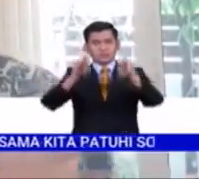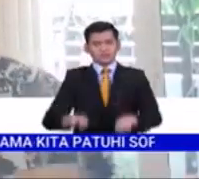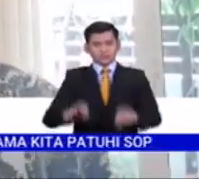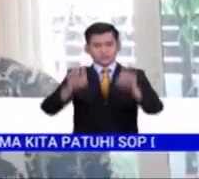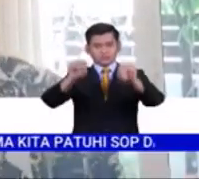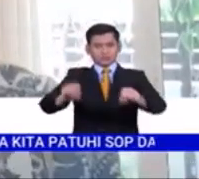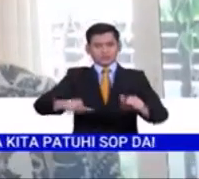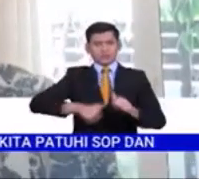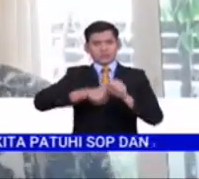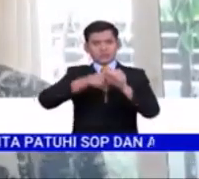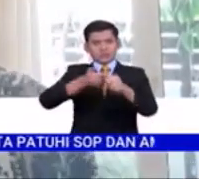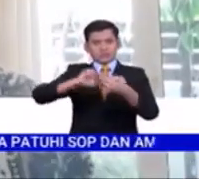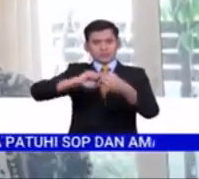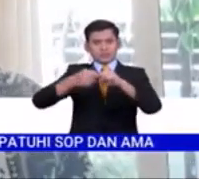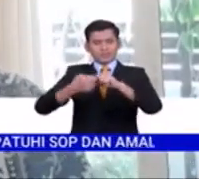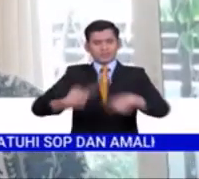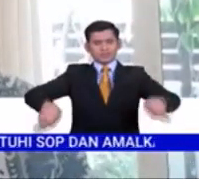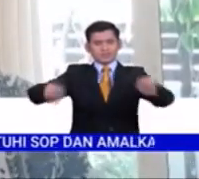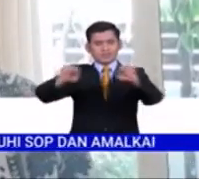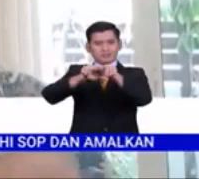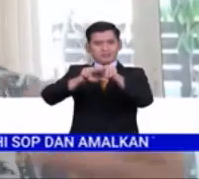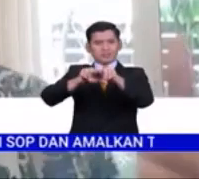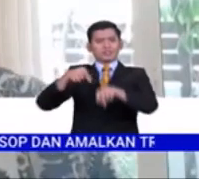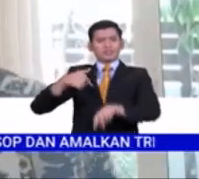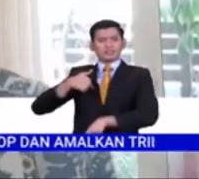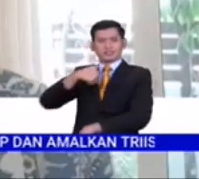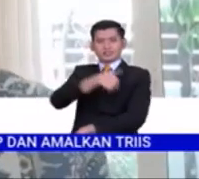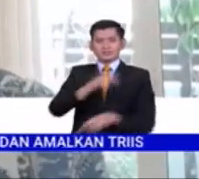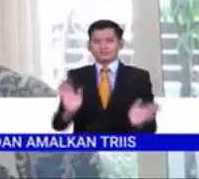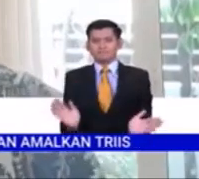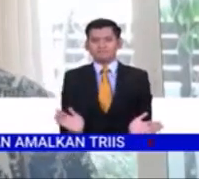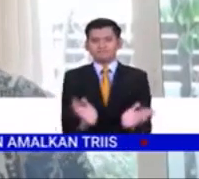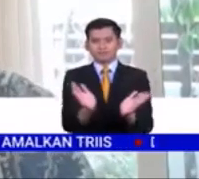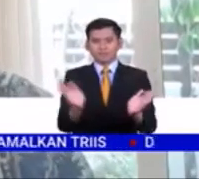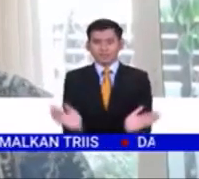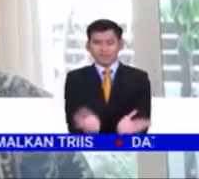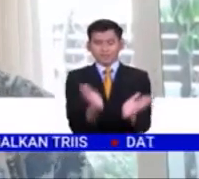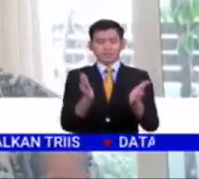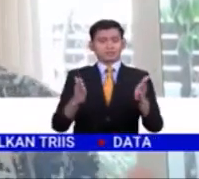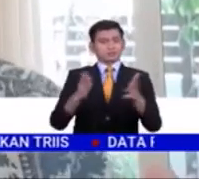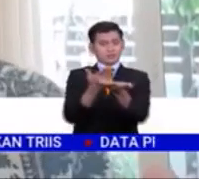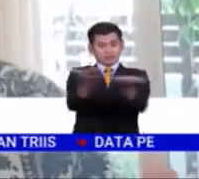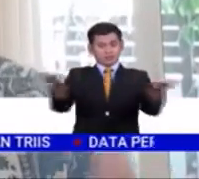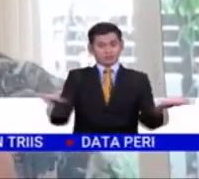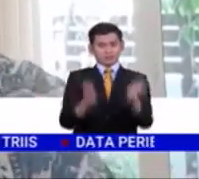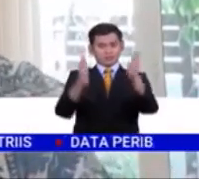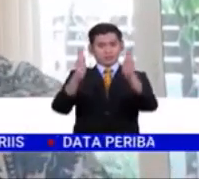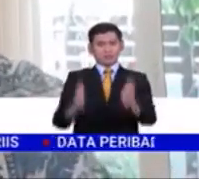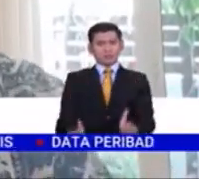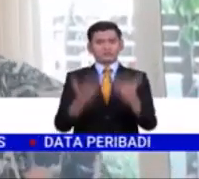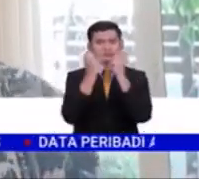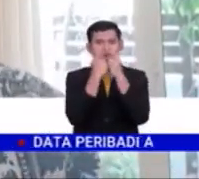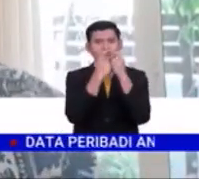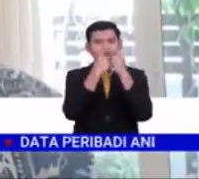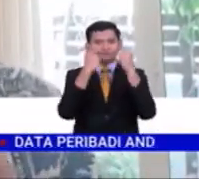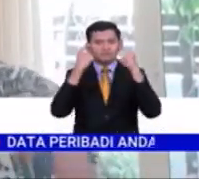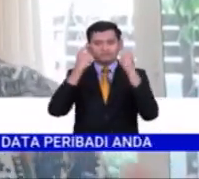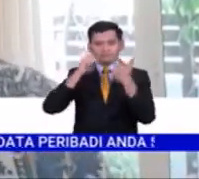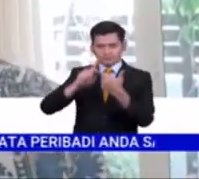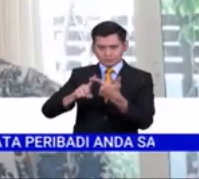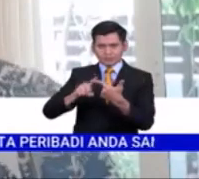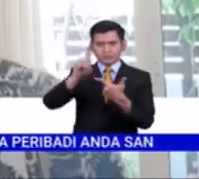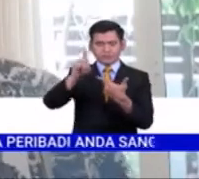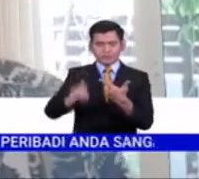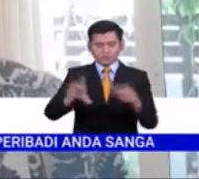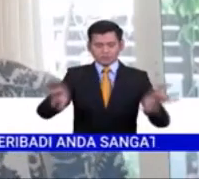Jadi isunya sama juga, iaitu jika digalakkan memakai pelitup muka di kawasan tertutup,